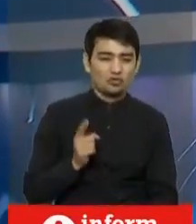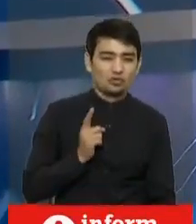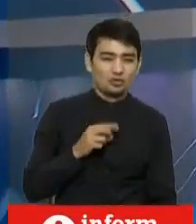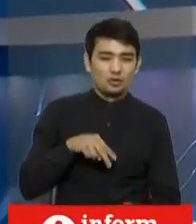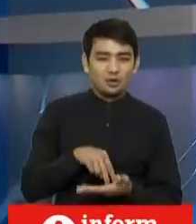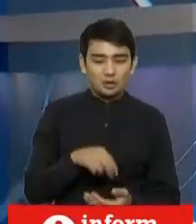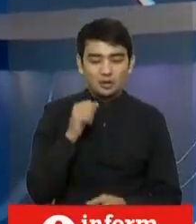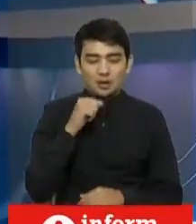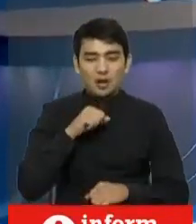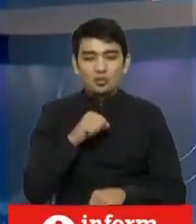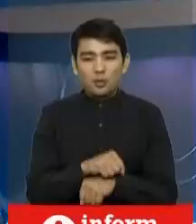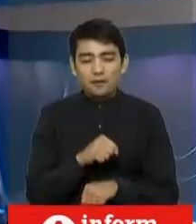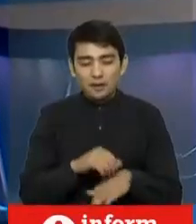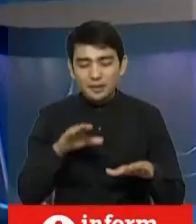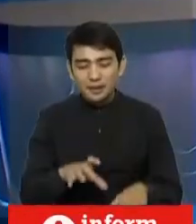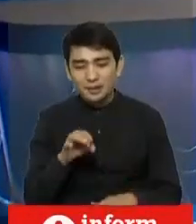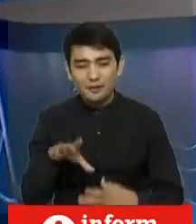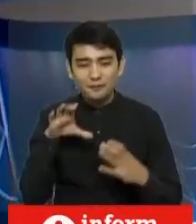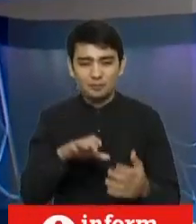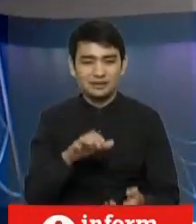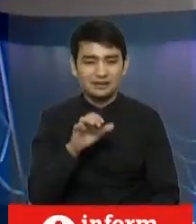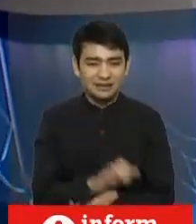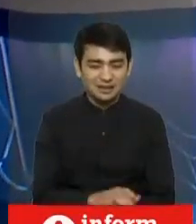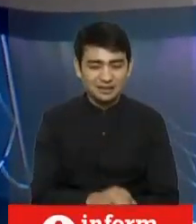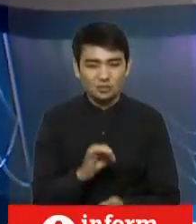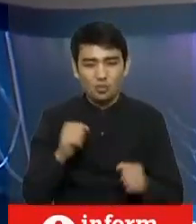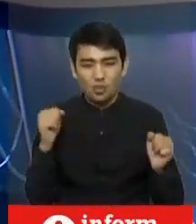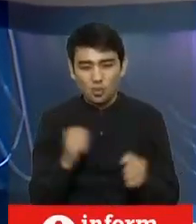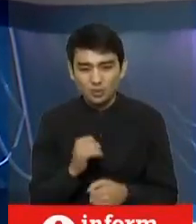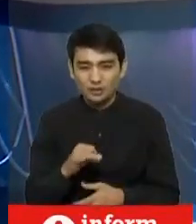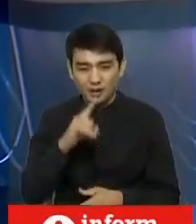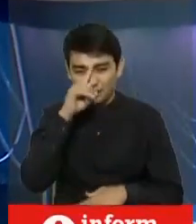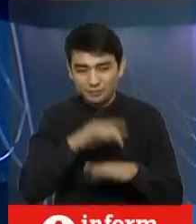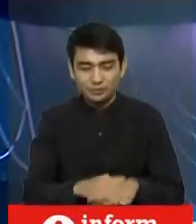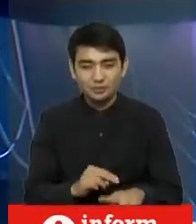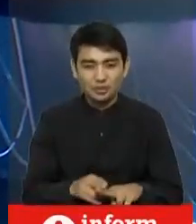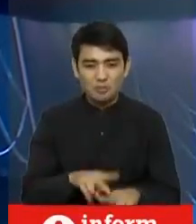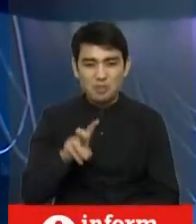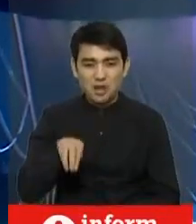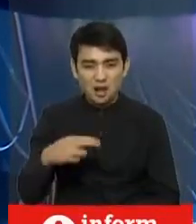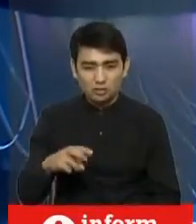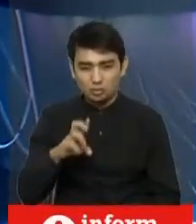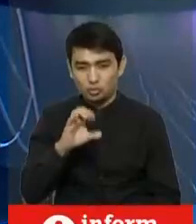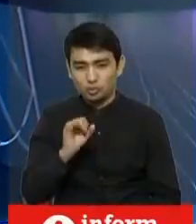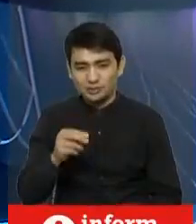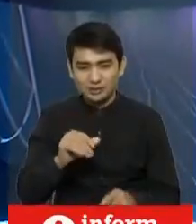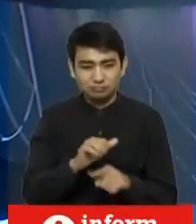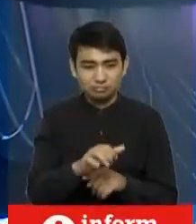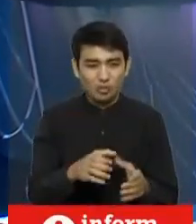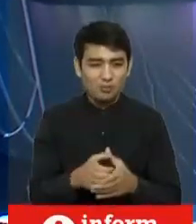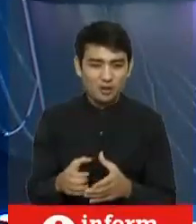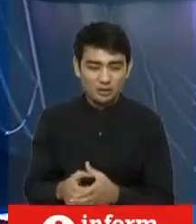нужный маршрут. Часто в автобусах холодно и грязно. Накануне в Акимате, который выделяет миллиардные субсидии автотранспортным